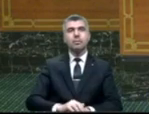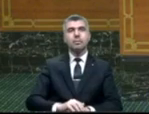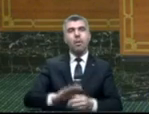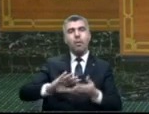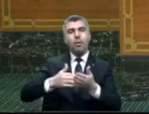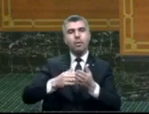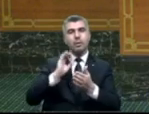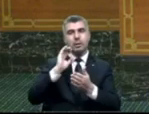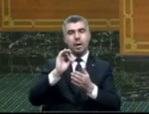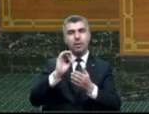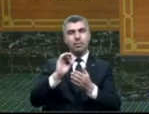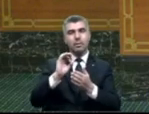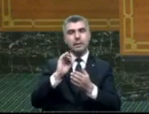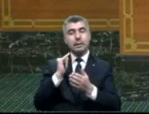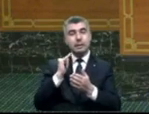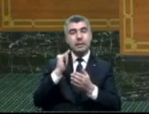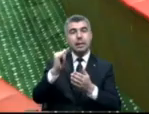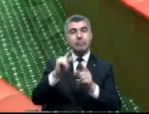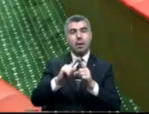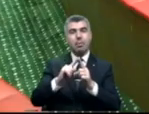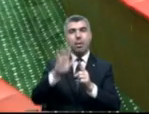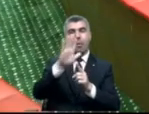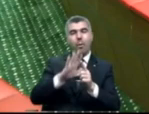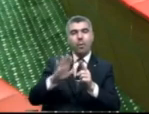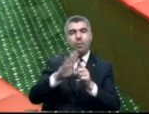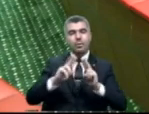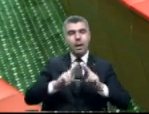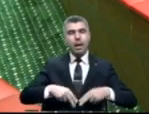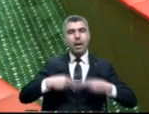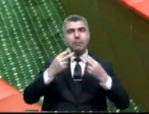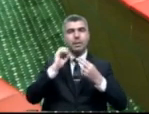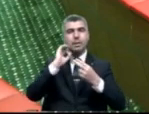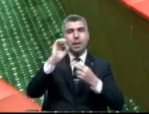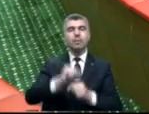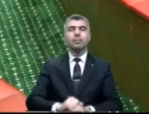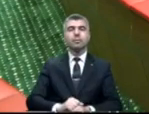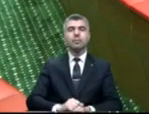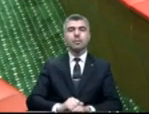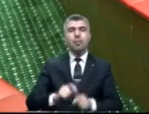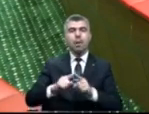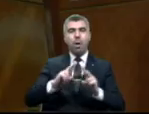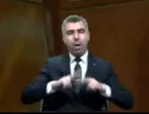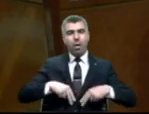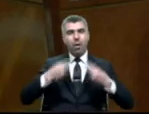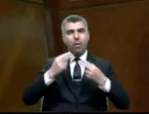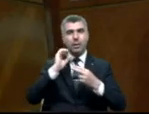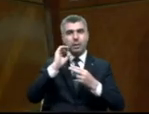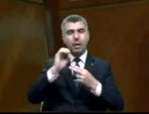كل جنان ذكرى كل لسان،